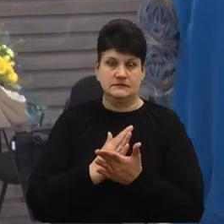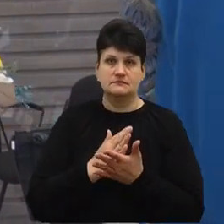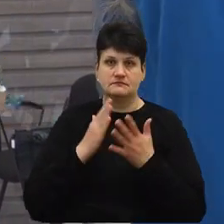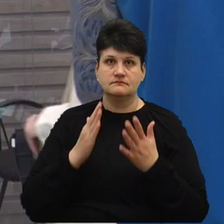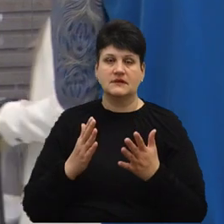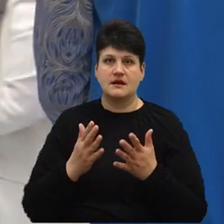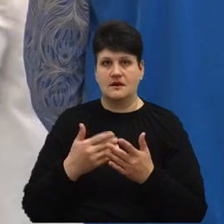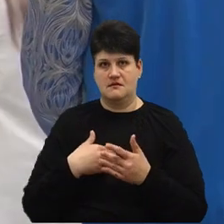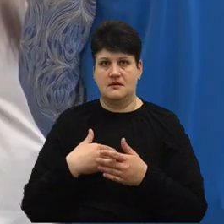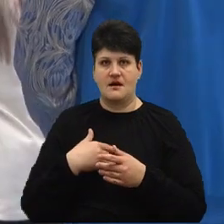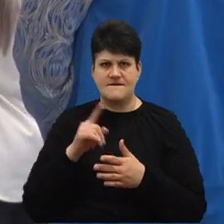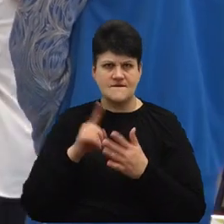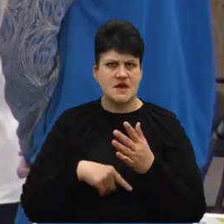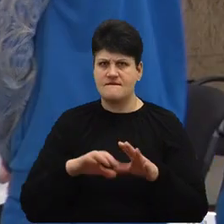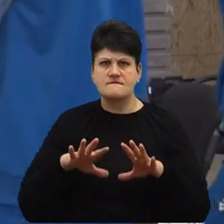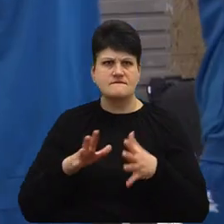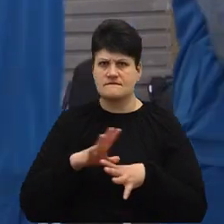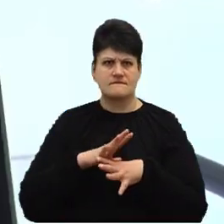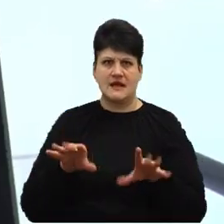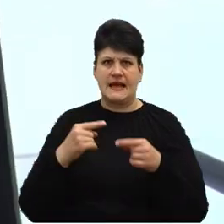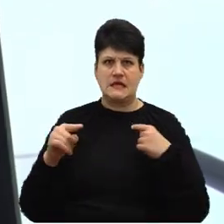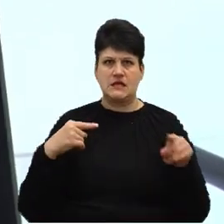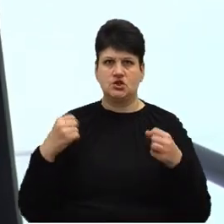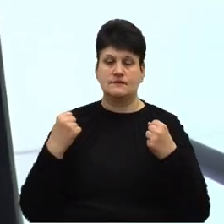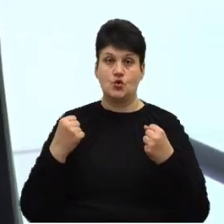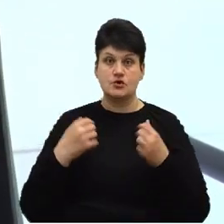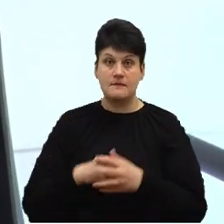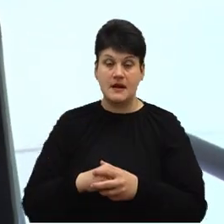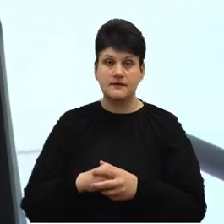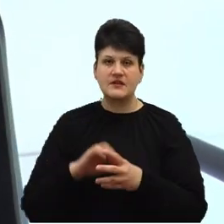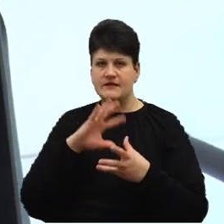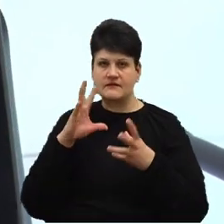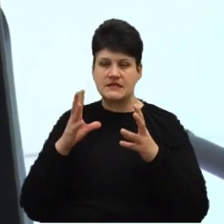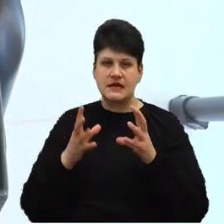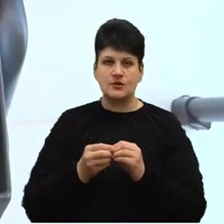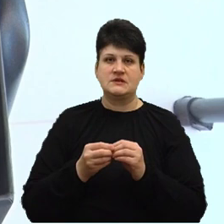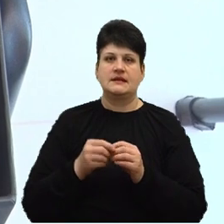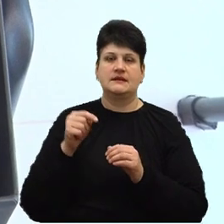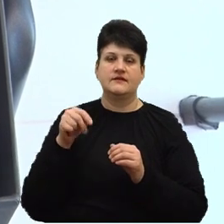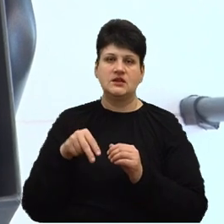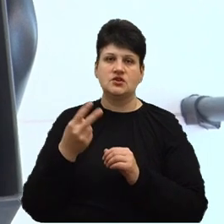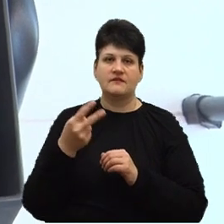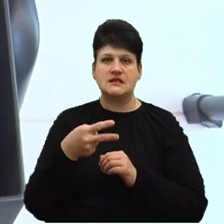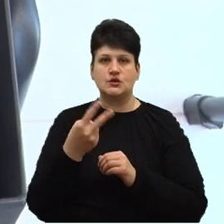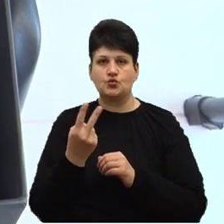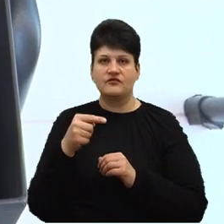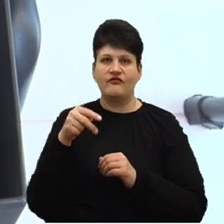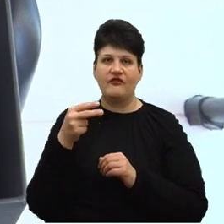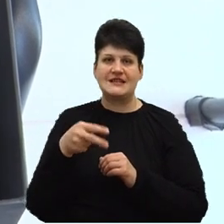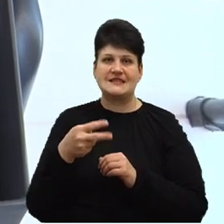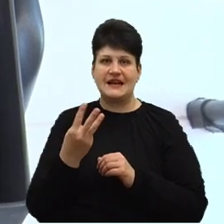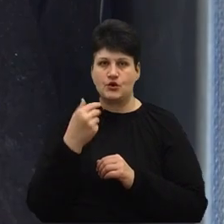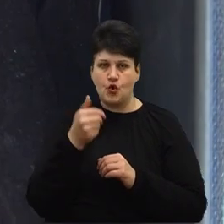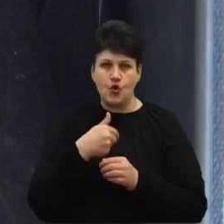я бігав, і я не втомлювався так, як інші спортсмени. Також у загальному заліку сезону 2022-2023 року за сумою